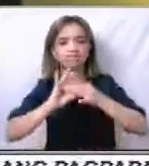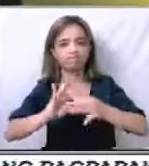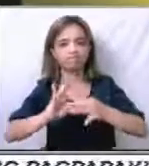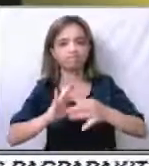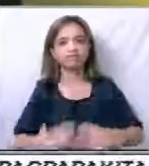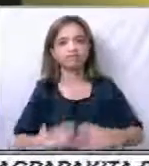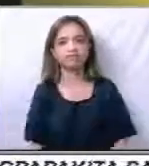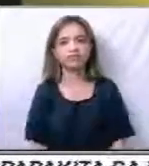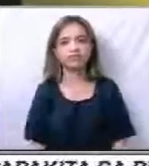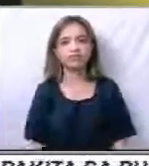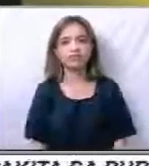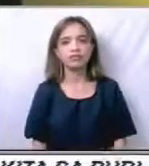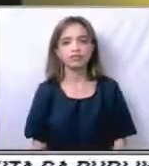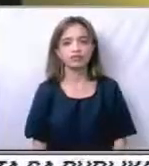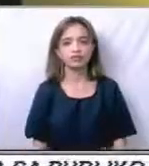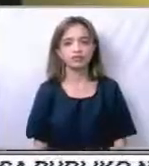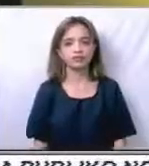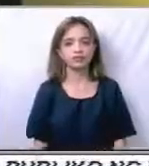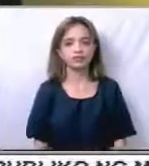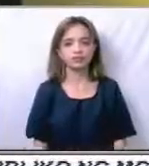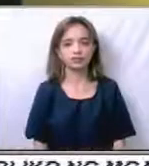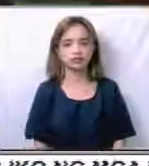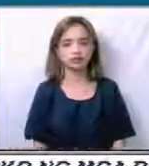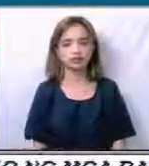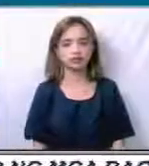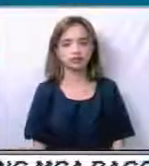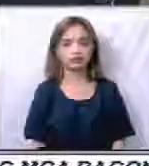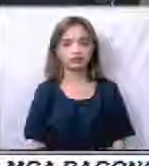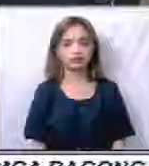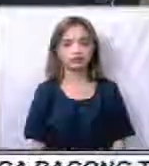Si Mela Les Mora sa detalye. Rise and shine, Mela.